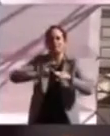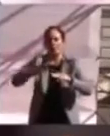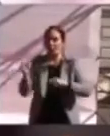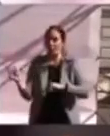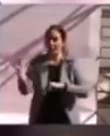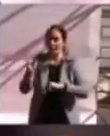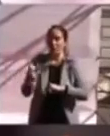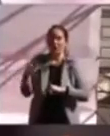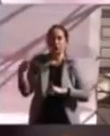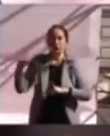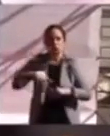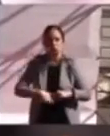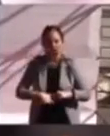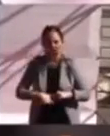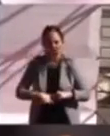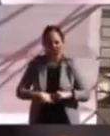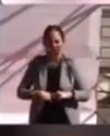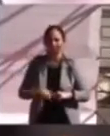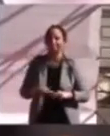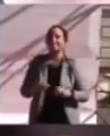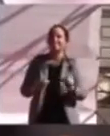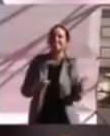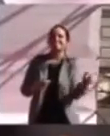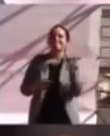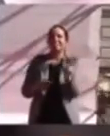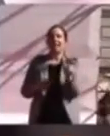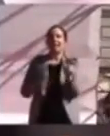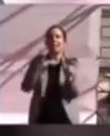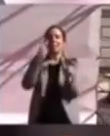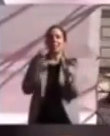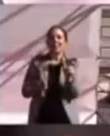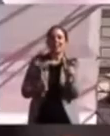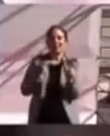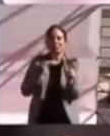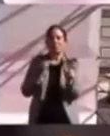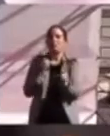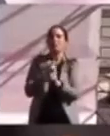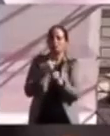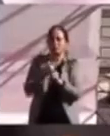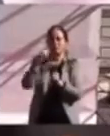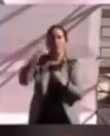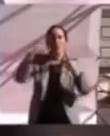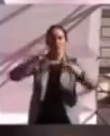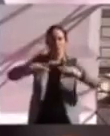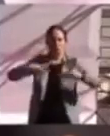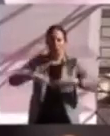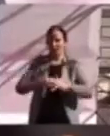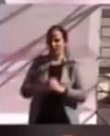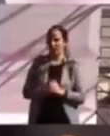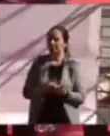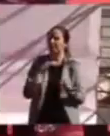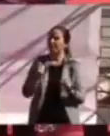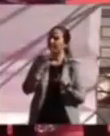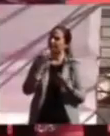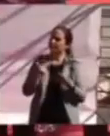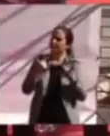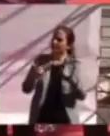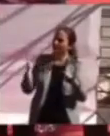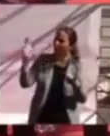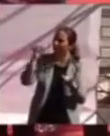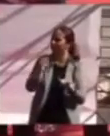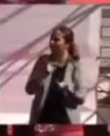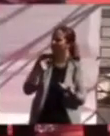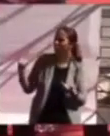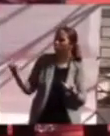prevenzione ma proprio per far capire a tutti noi come queste cose che stiamo dicendo non sono un dibattito